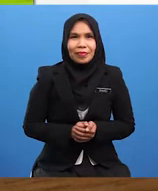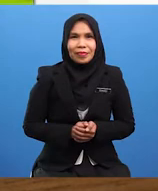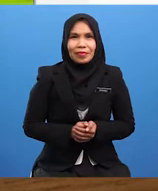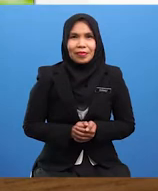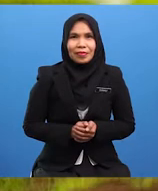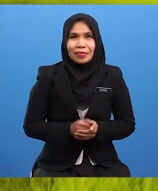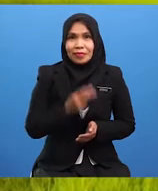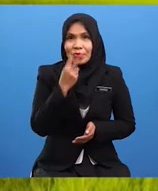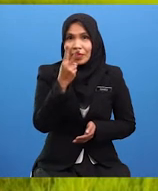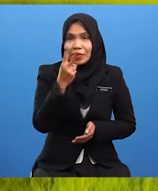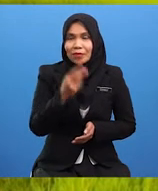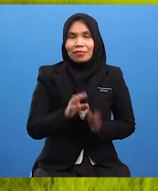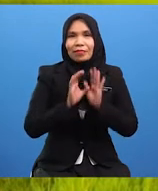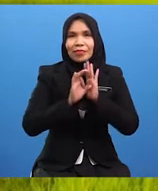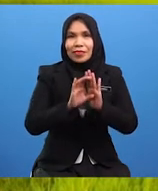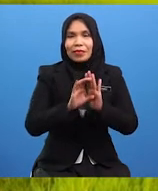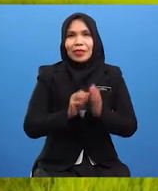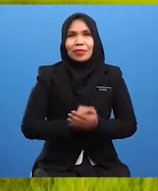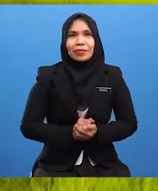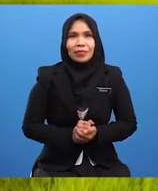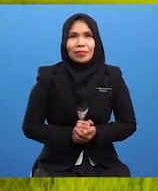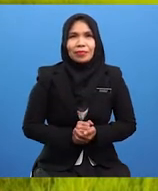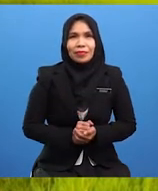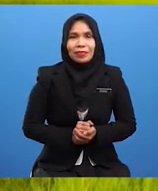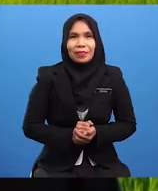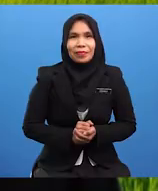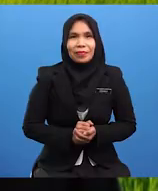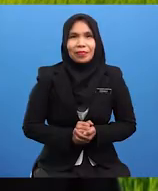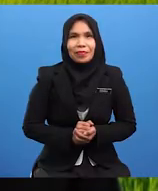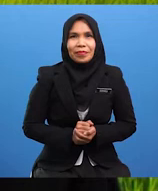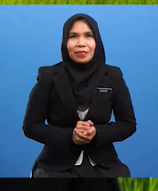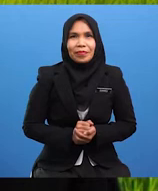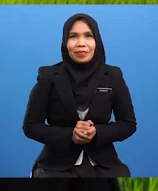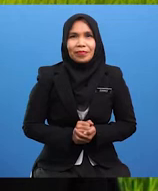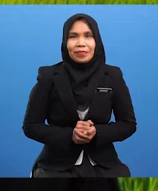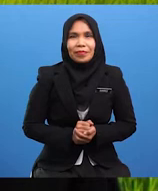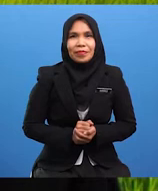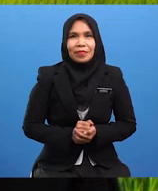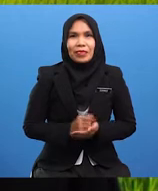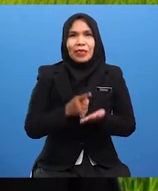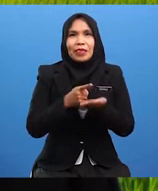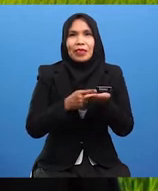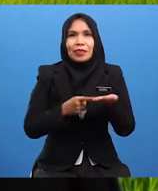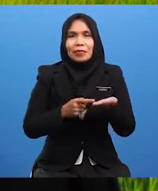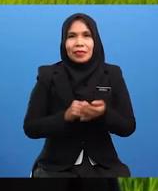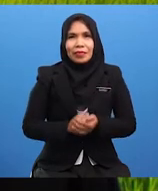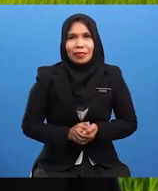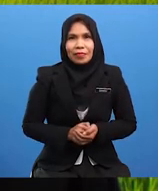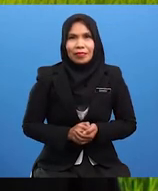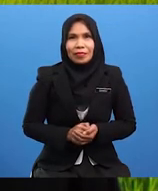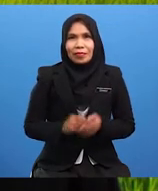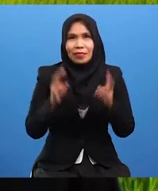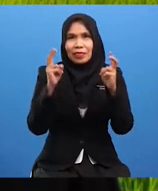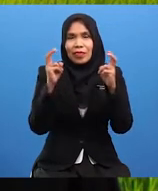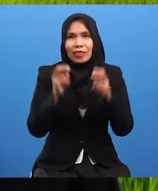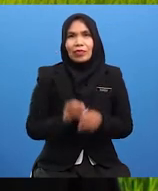Tengok tak visual yang ditayangkan sebentar tadi? Agak-agaklah apa tajuk